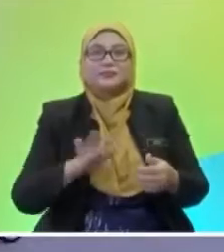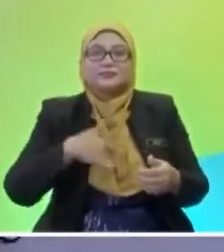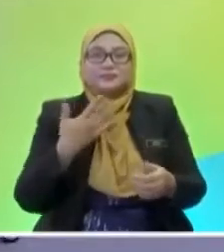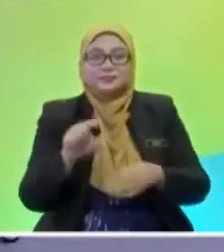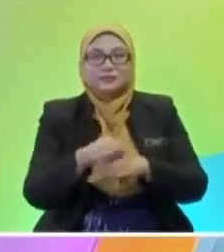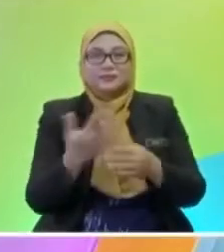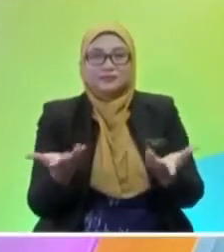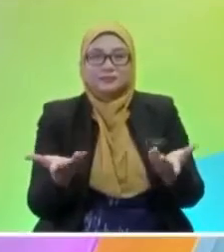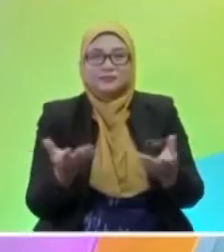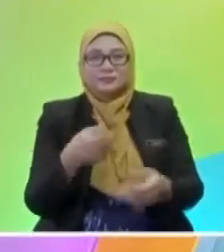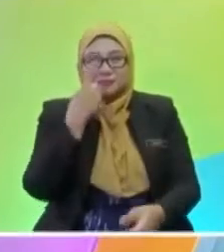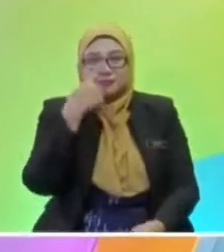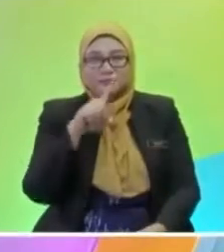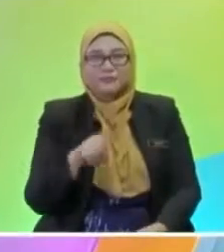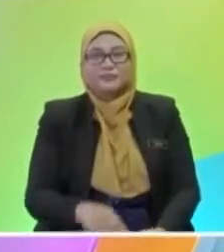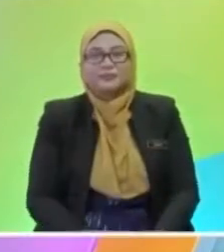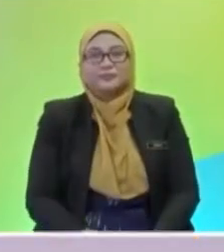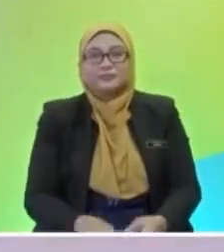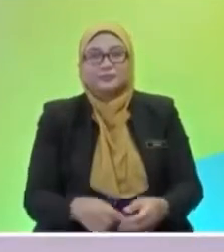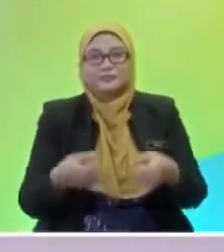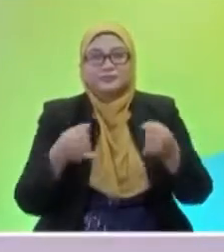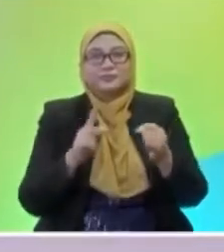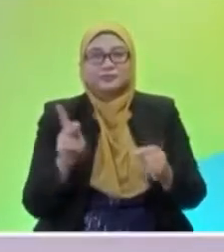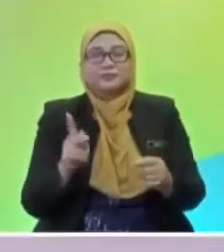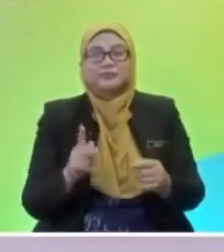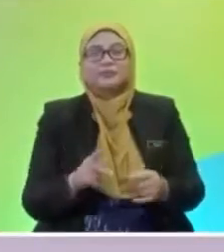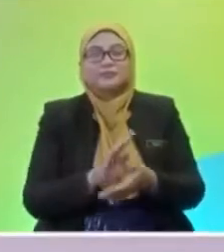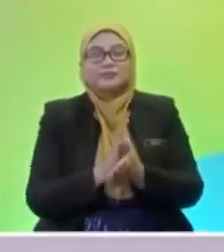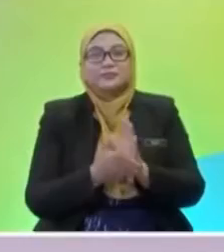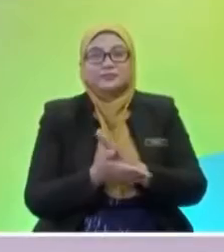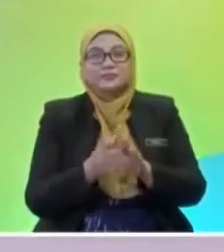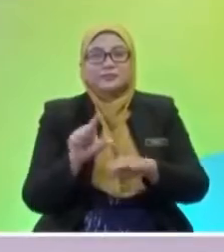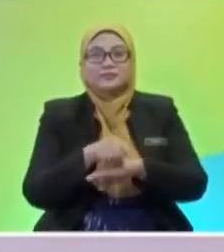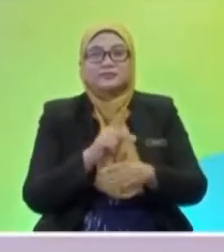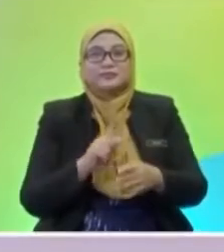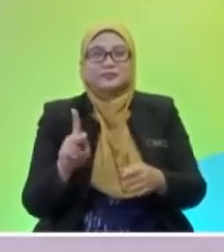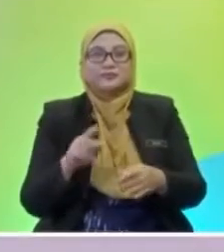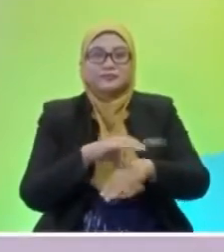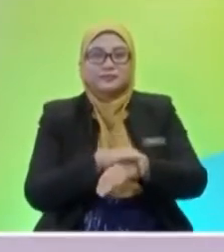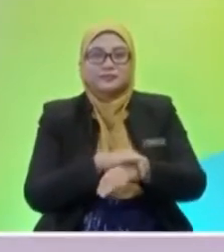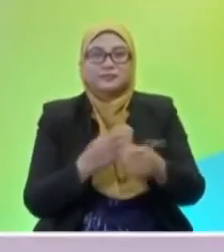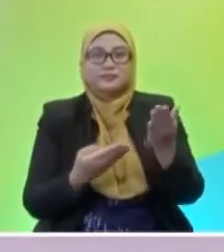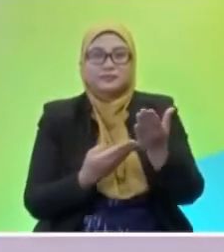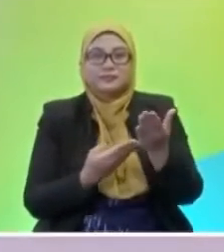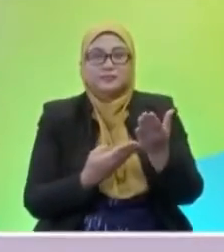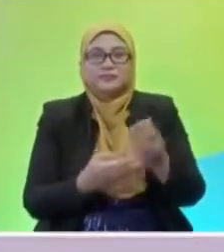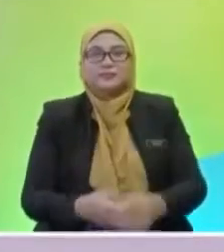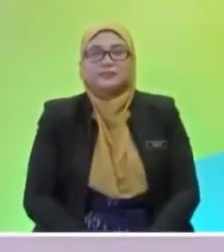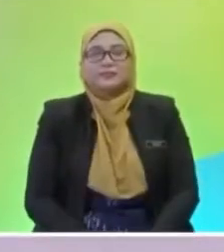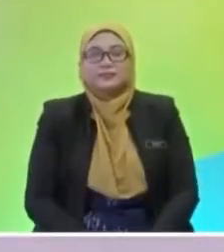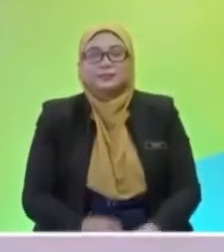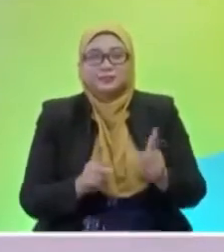elektromekanikal? Saya rasa dia menggunakan komponen pemegang bateri dan papan isyarat. Oh, mekanikal ya Cikgu? Oh,